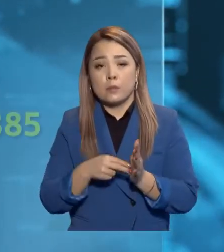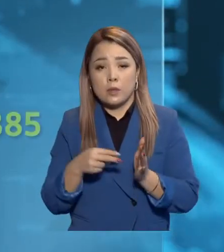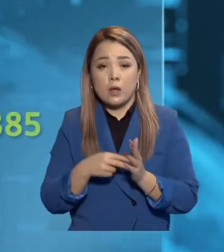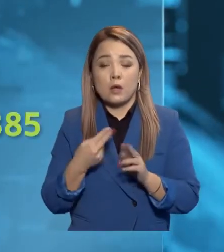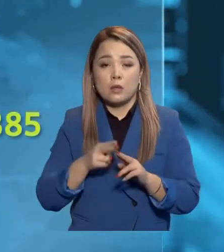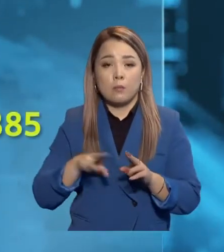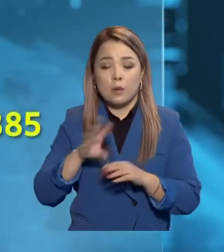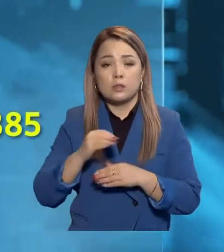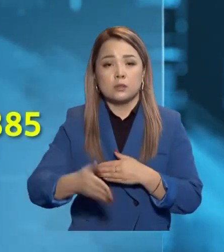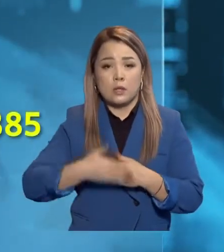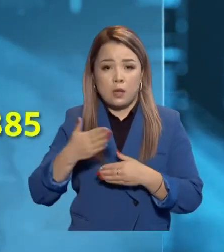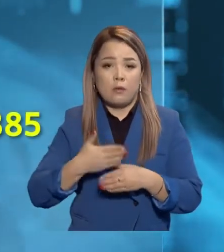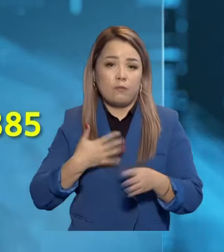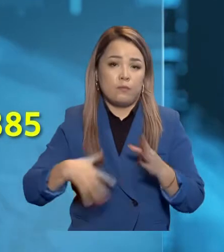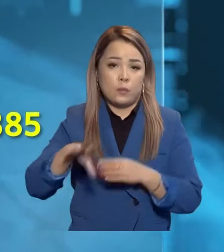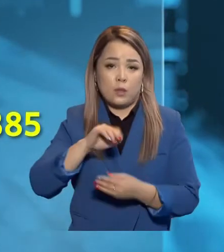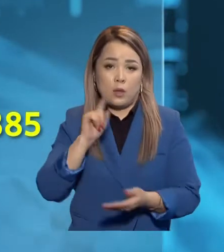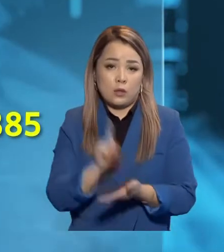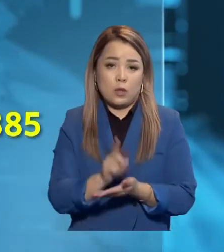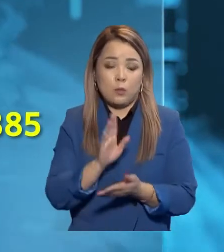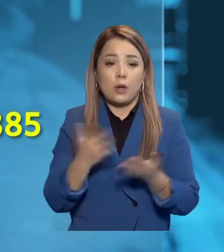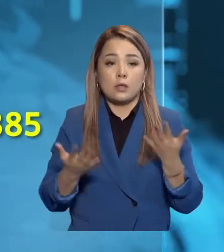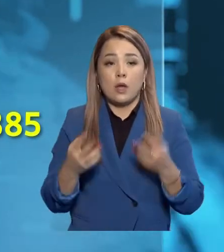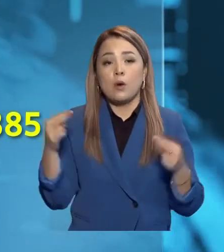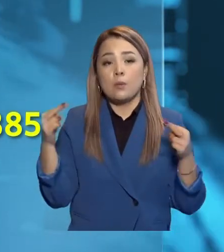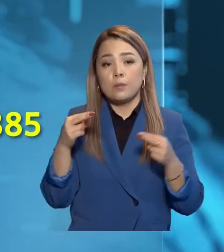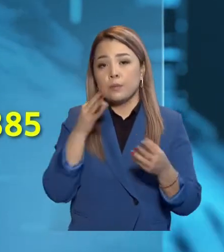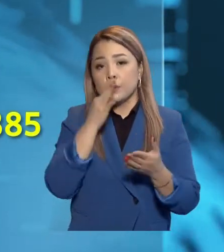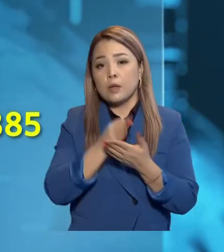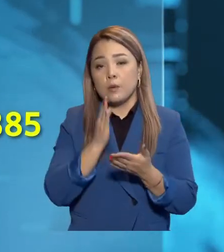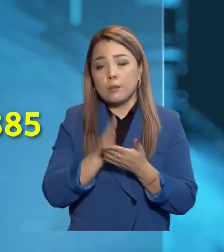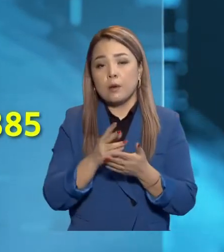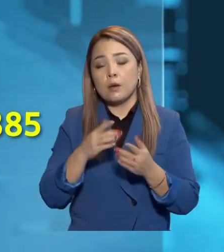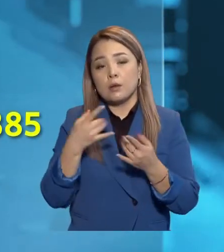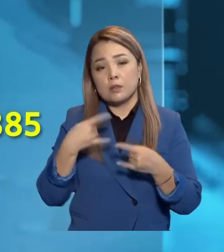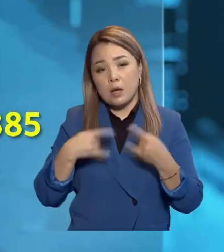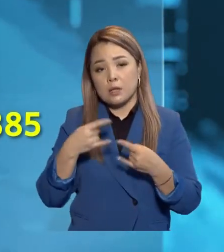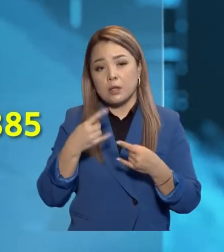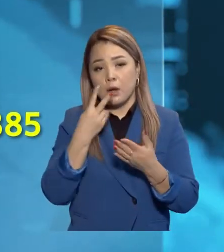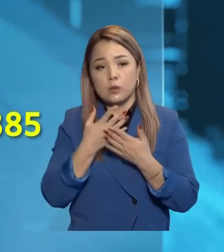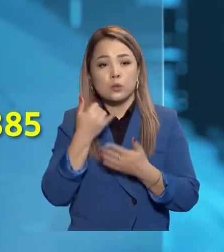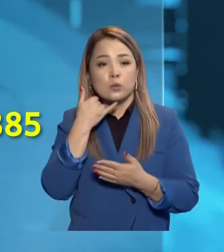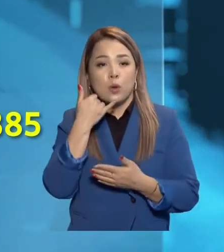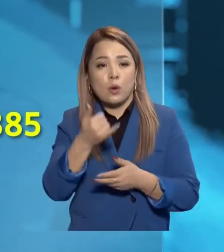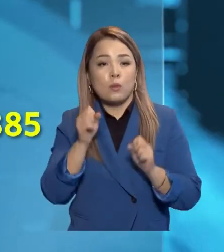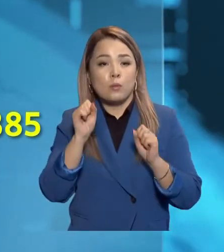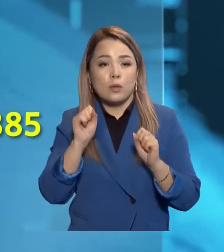тартылады. Мұндай фактілердің куәсі болсаңыз, экранда көрсетілген нөмірлерге хабарлассаңыздар болады.